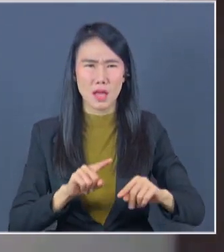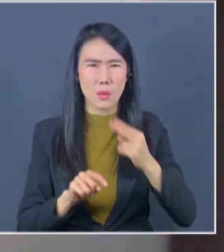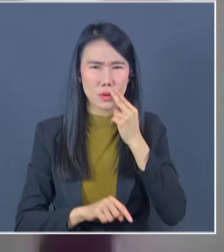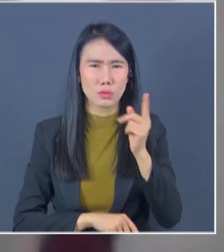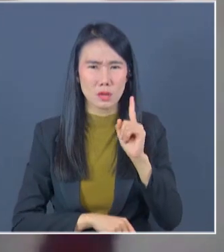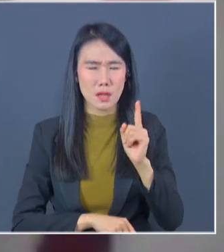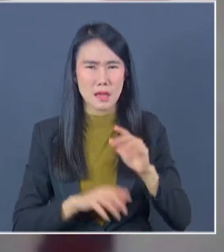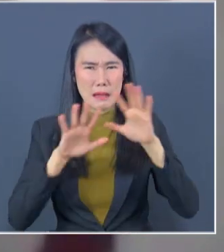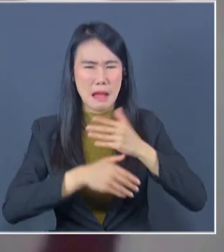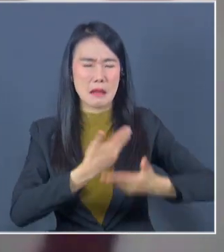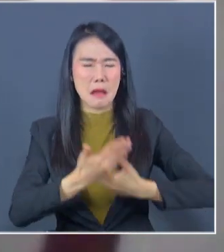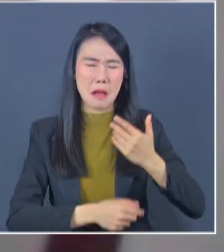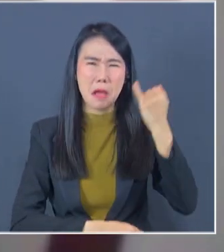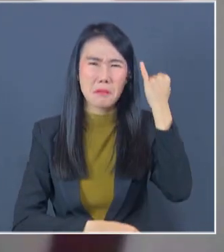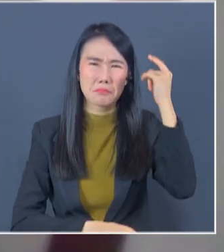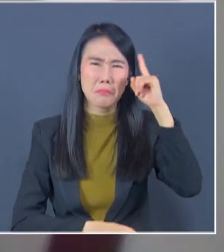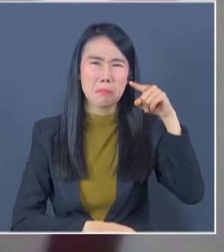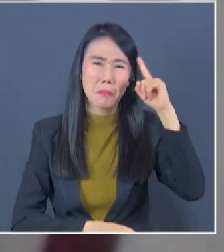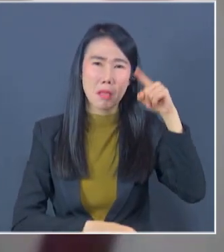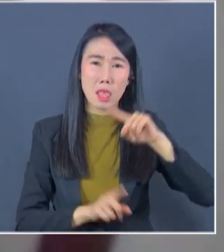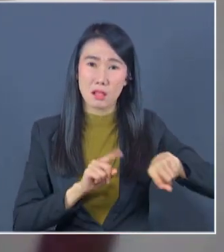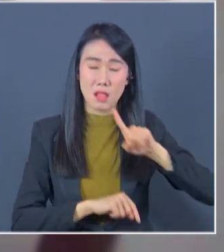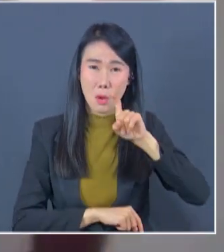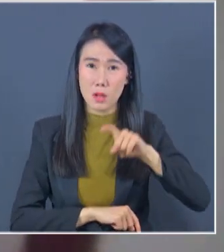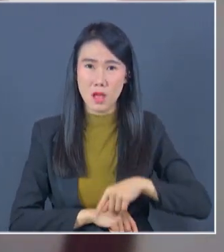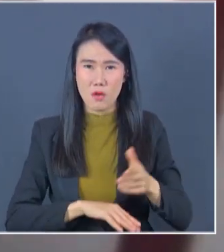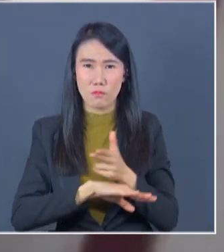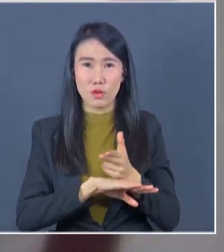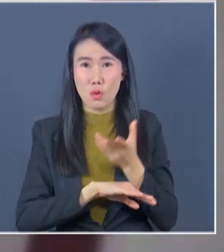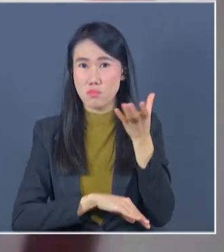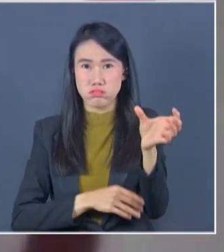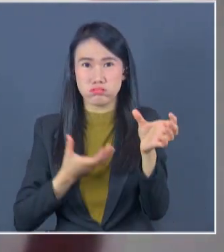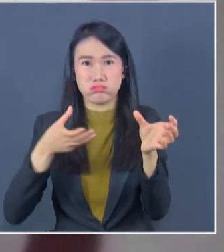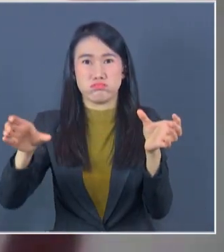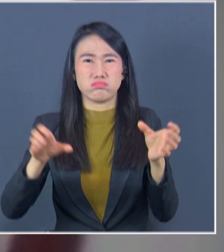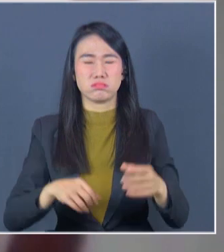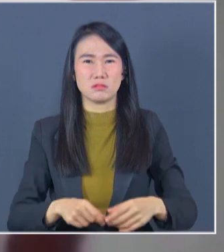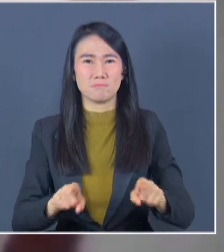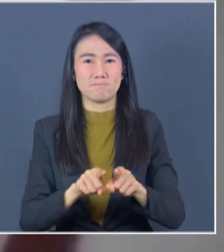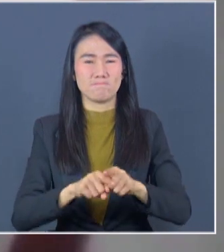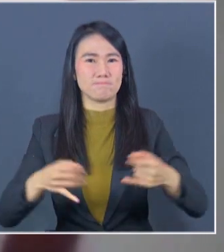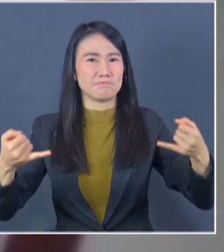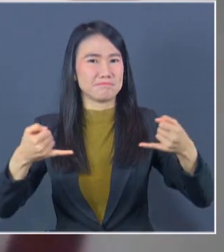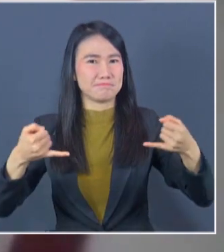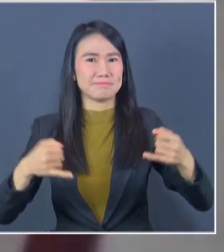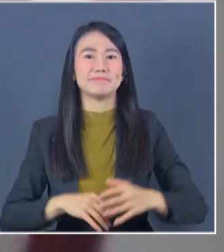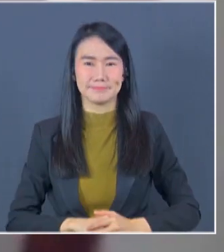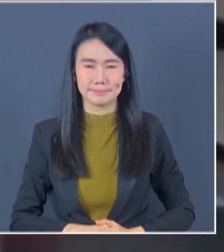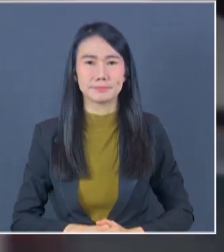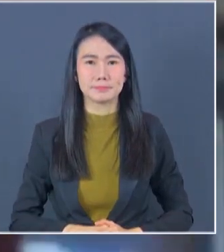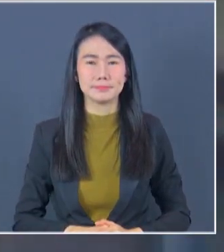า เรียกว่าเอาคืนไหม เหมือนเอาคืนเลย เขาเรียกว่าเอาคืนไหม เหมือนเอาคืนเลย นี่ฮะแ